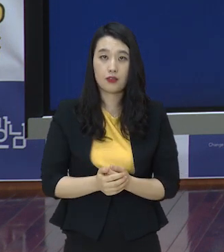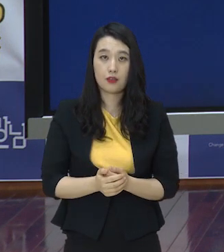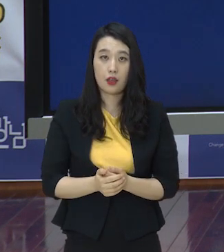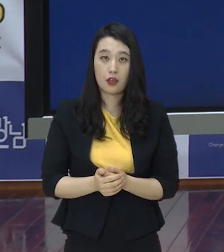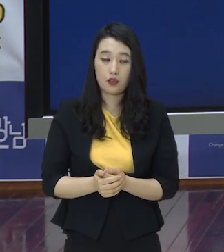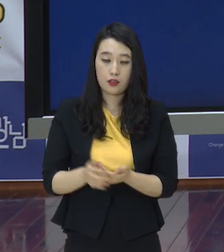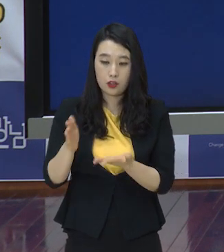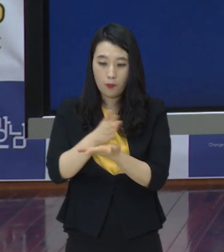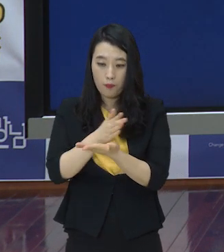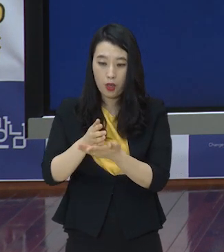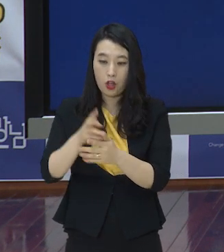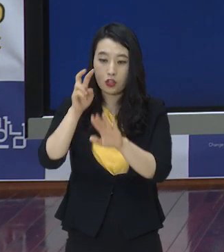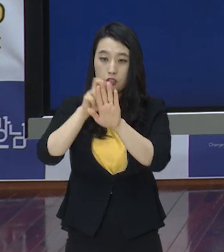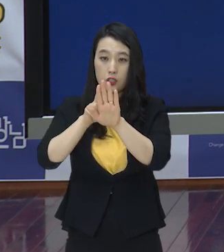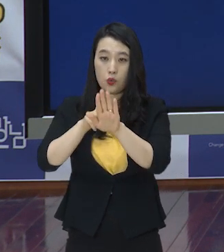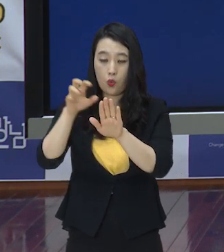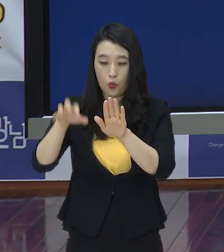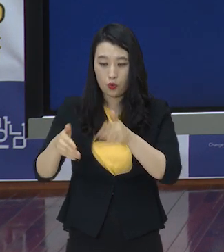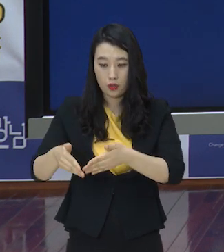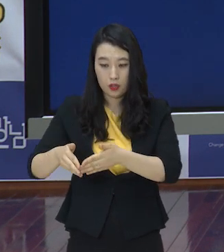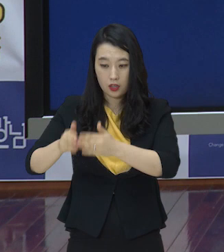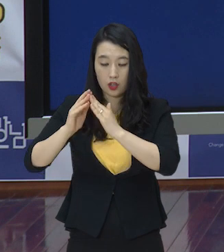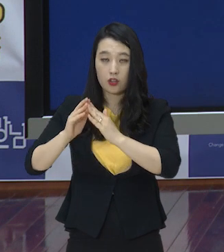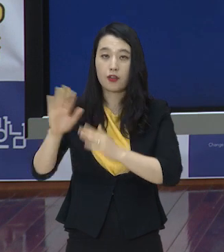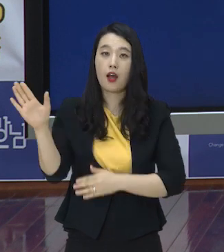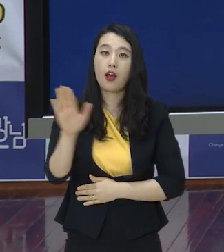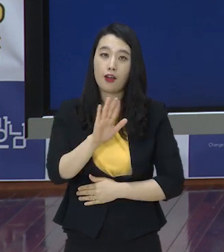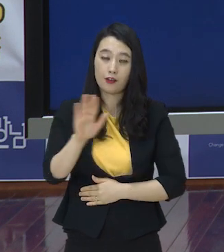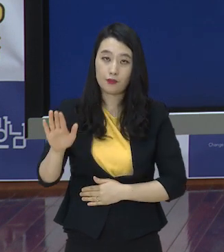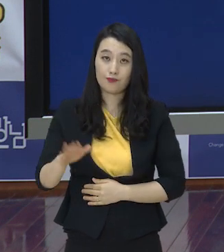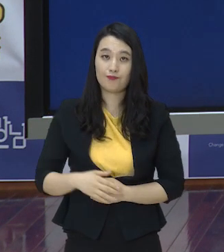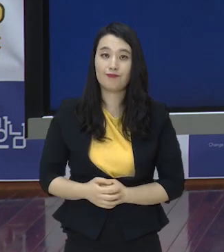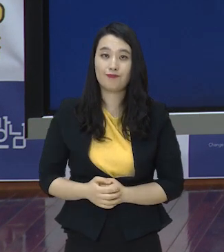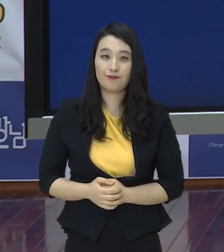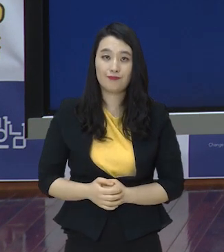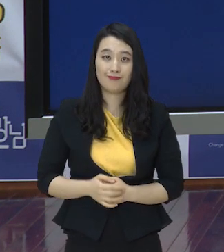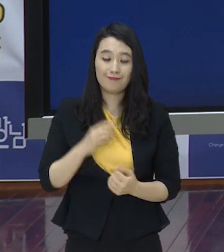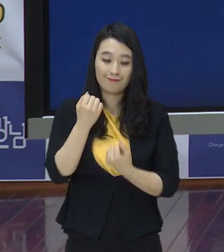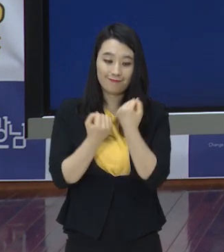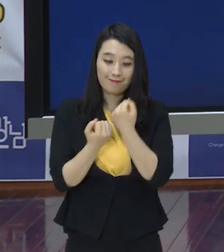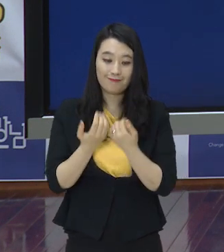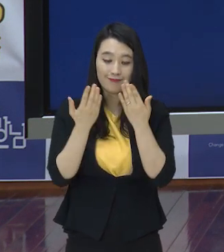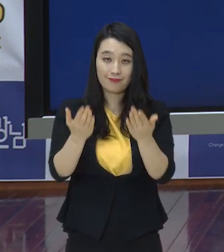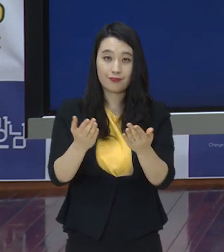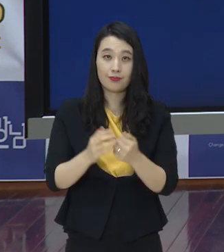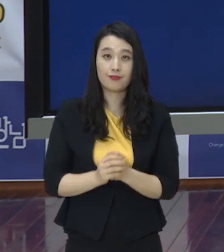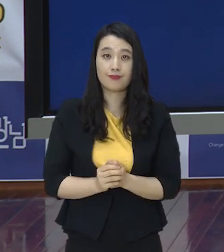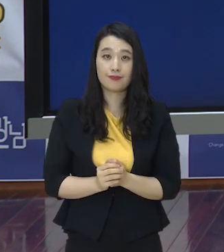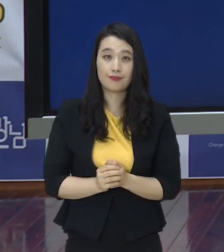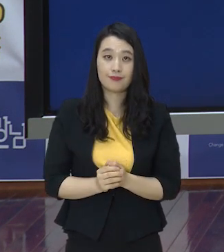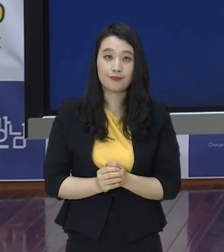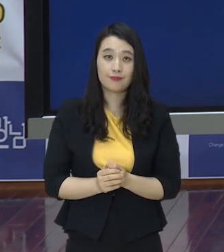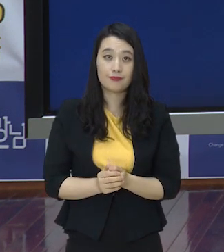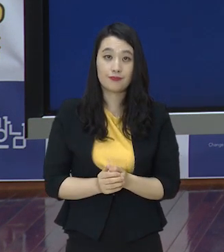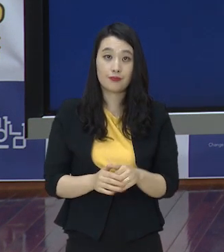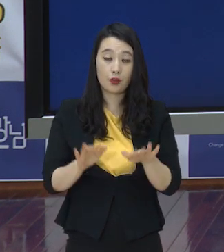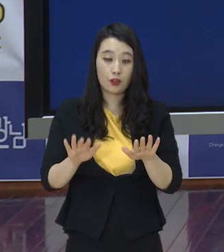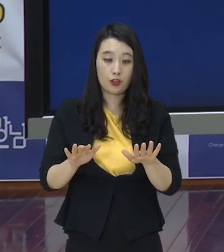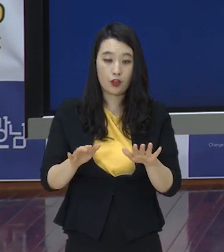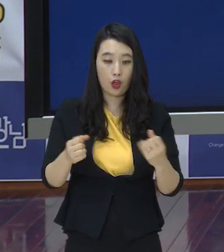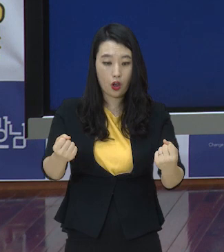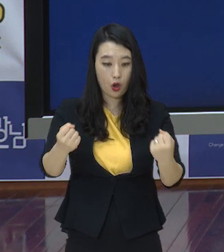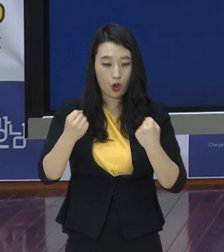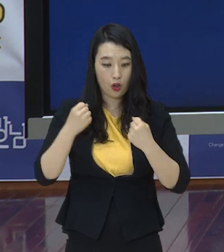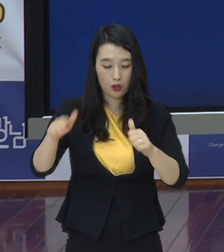선별 진료소를 설치하지 않기로 했다는 말씀을 드립니다. 그럼 여기서 건강과